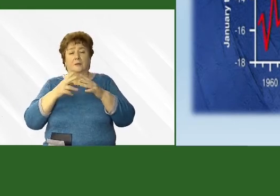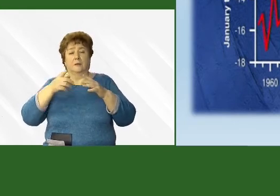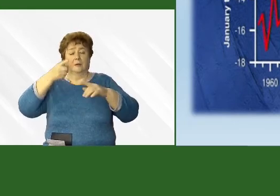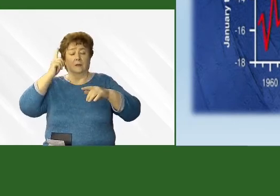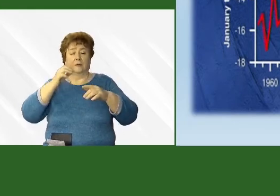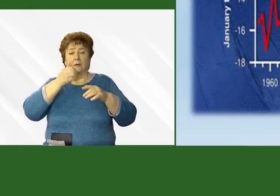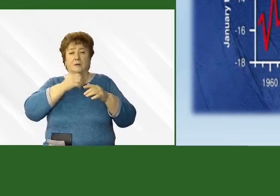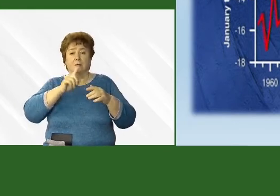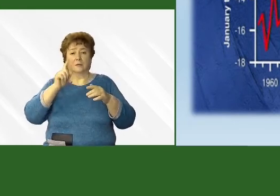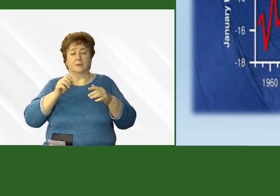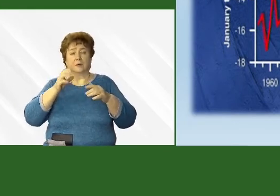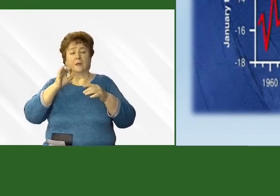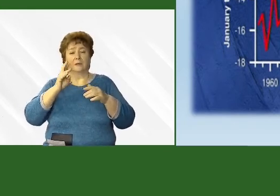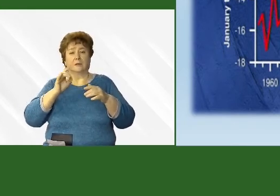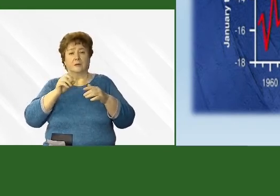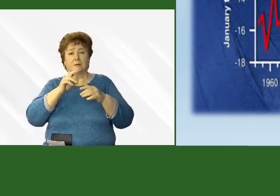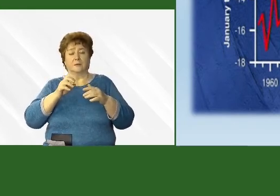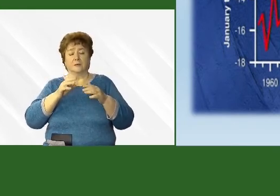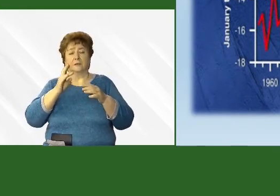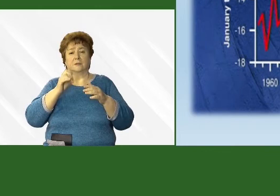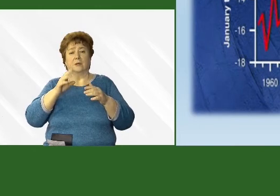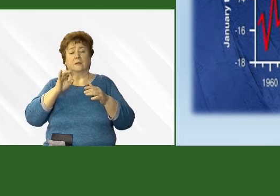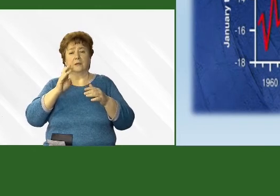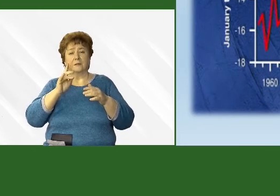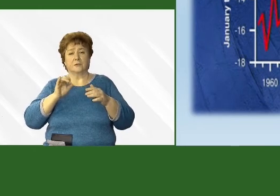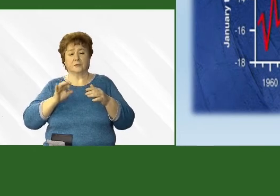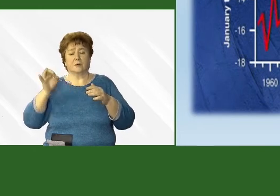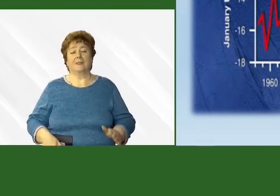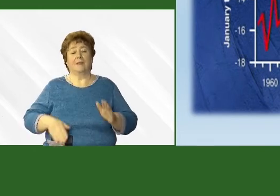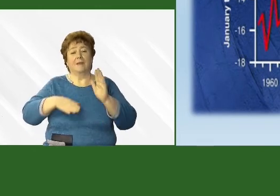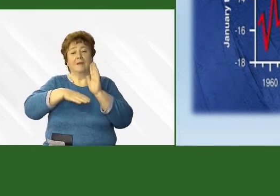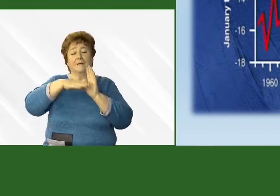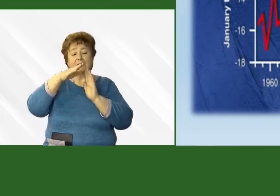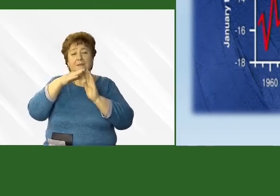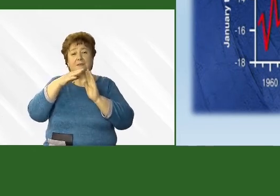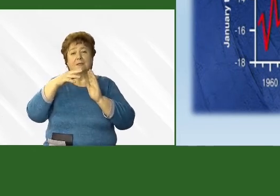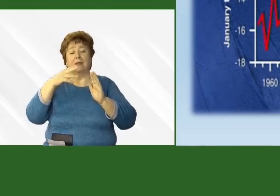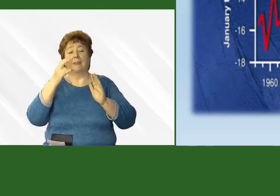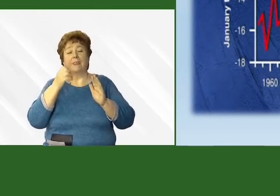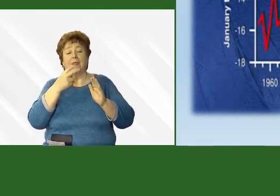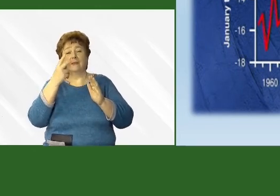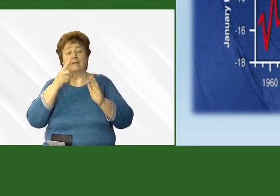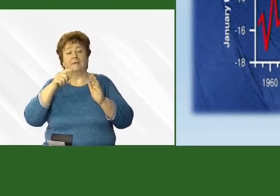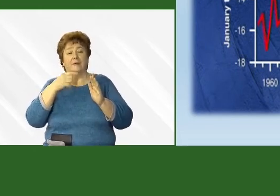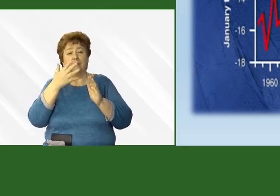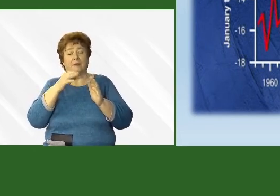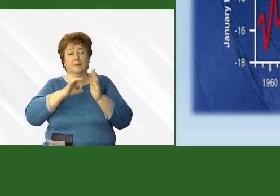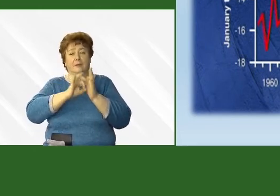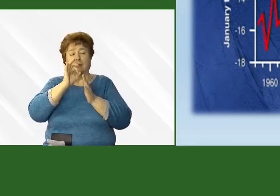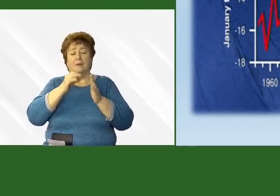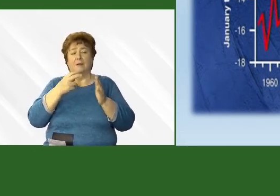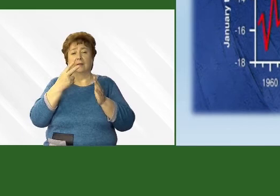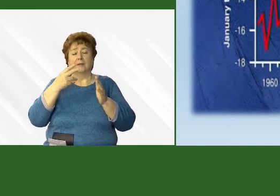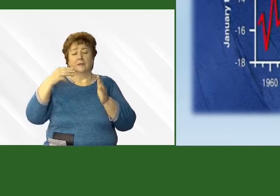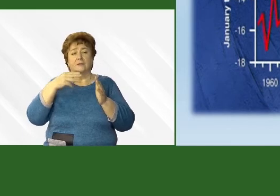на юго-западе Антарктики на Антарктическом полуострове возросла на 2,5 градуса. В